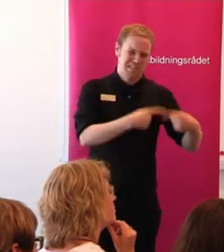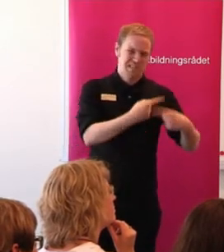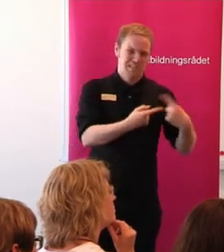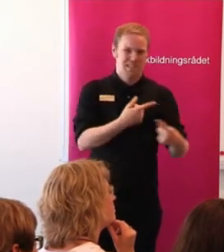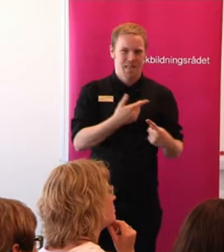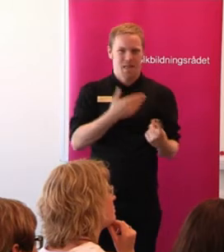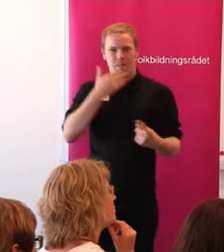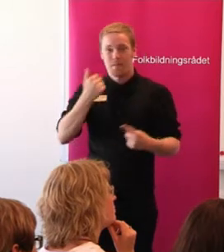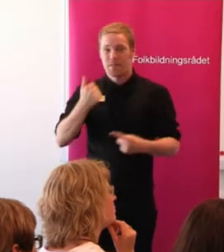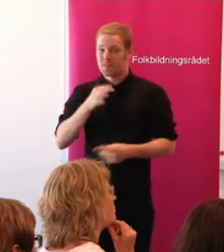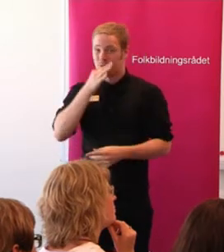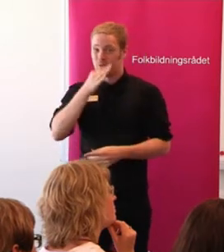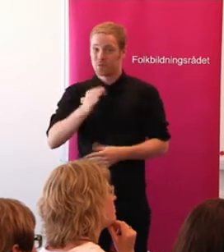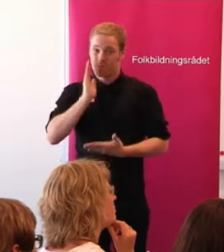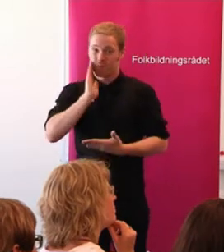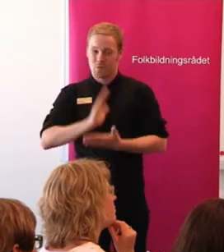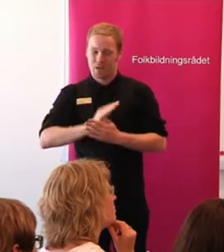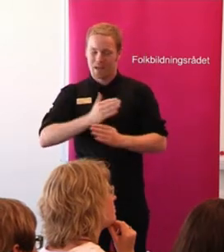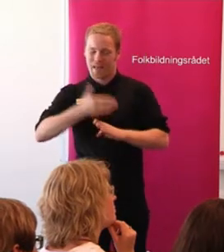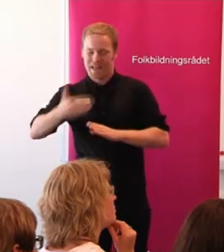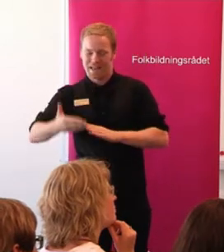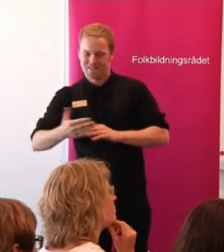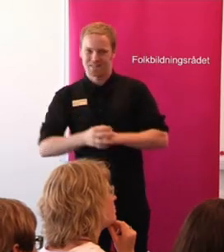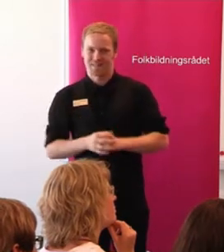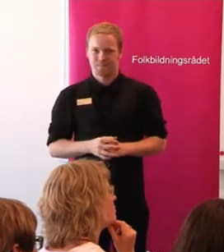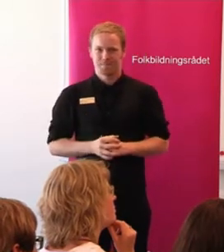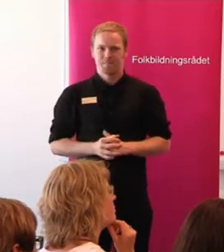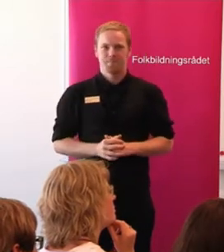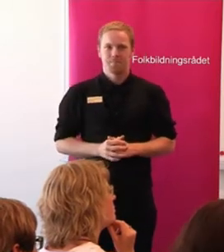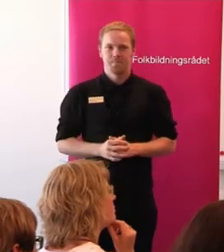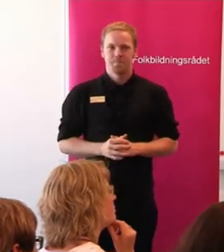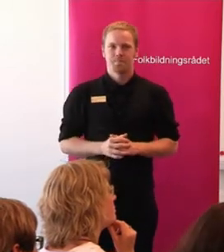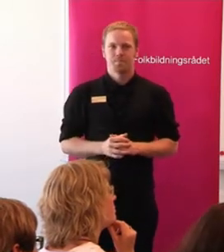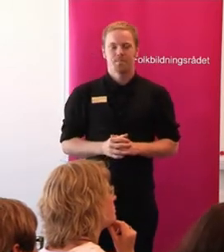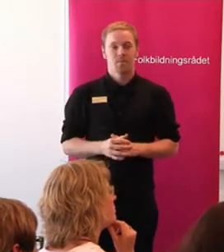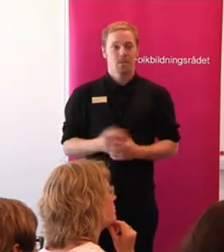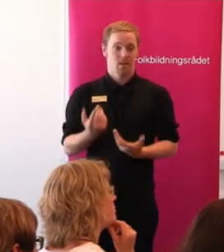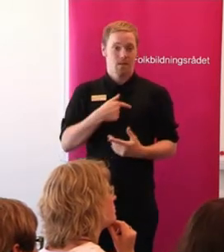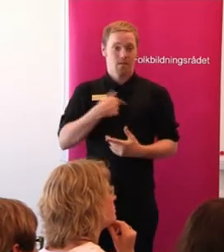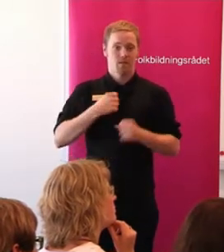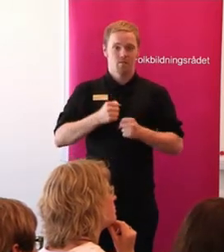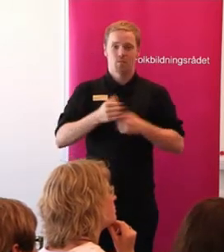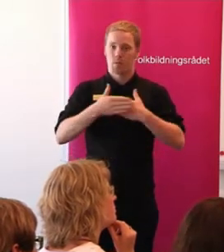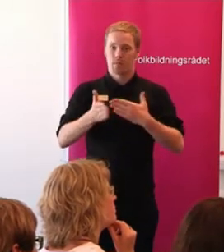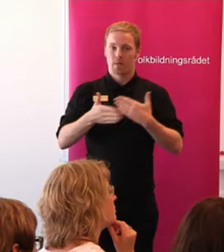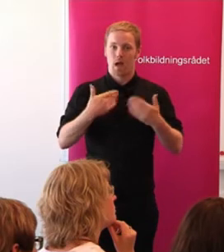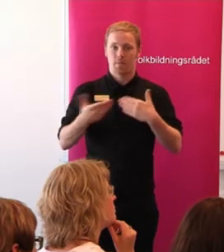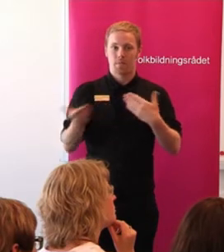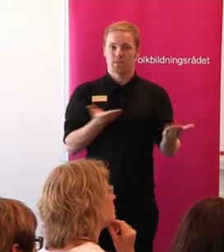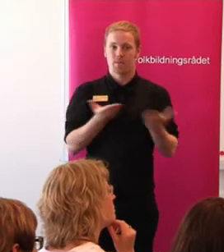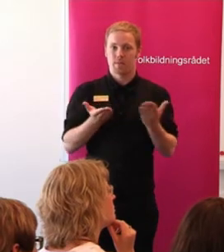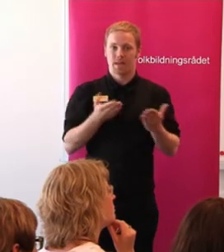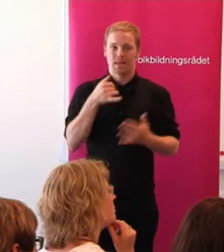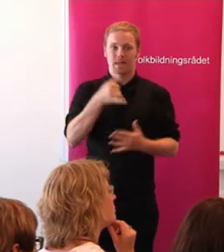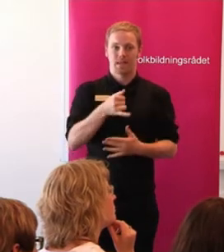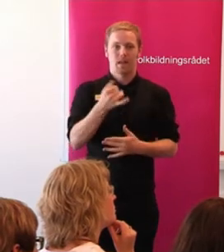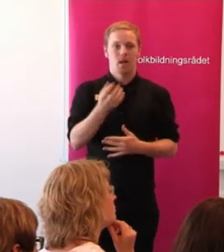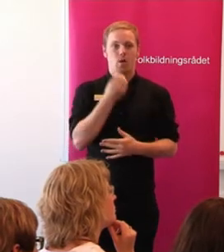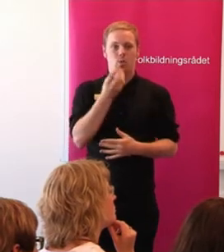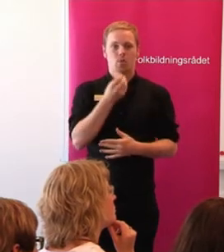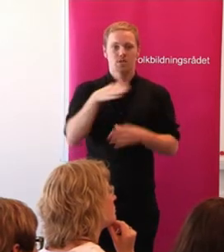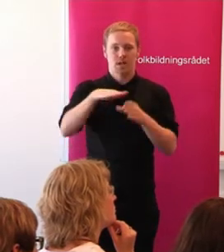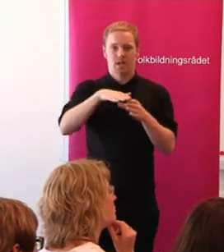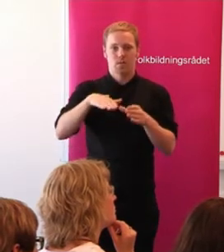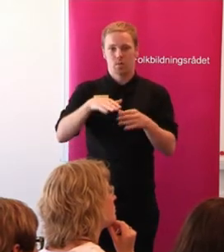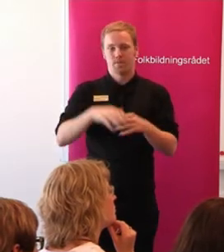förlåten om man har råkat göra fel. Det kan vara en bra inställning ibland. Och då är det att vi öppnar upp i Malmö en arbetsförmedling nu i Rosengård.